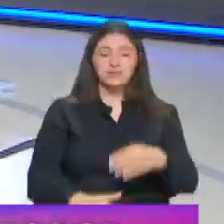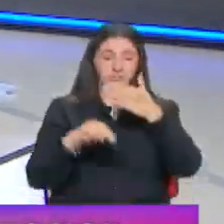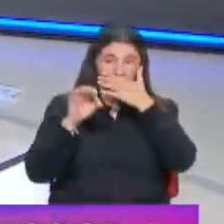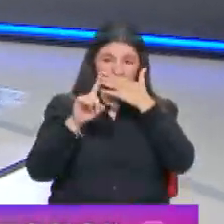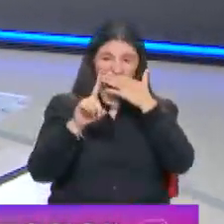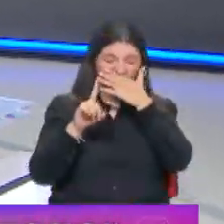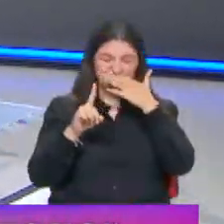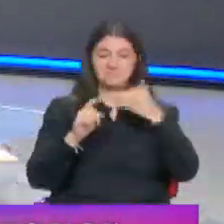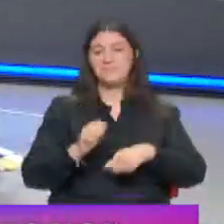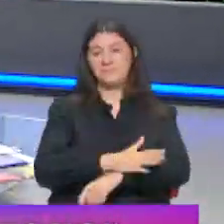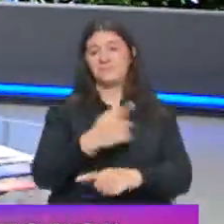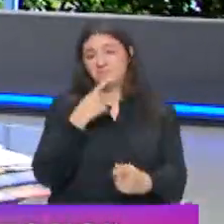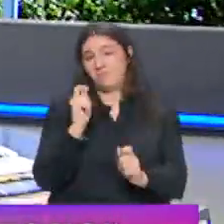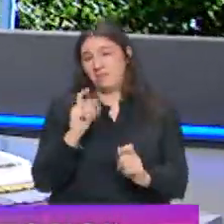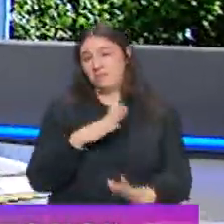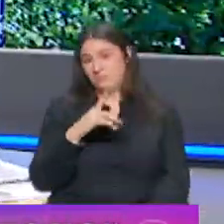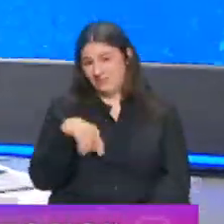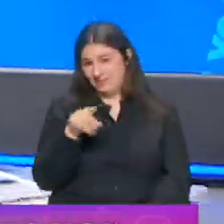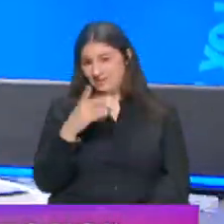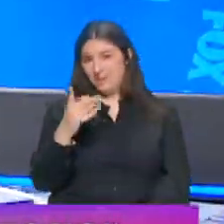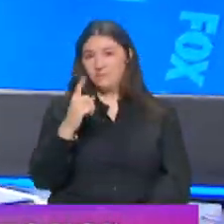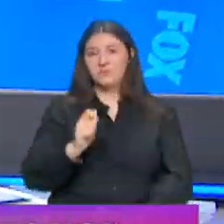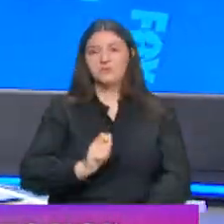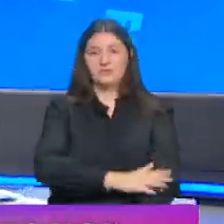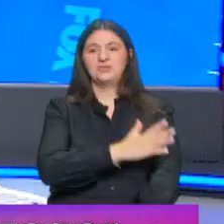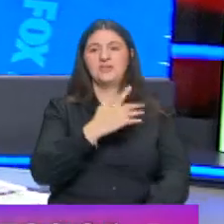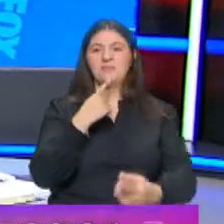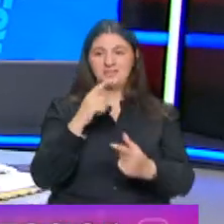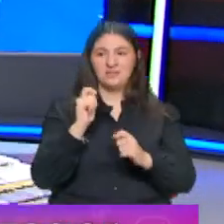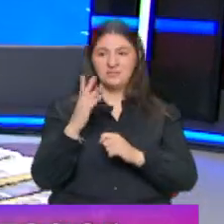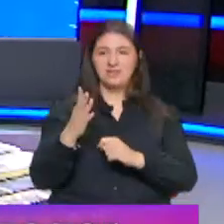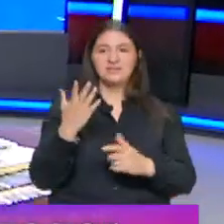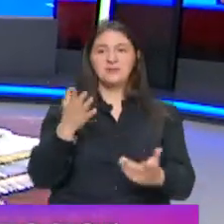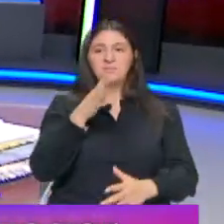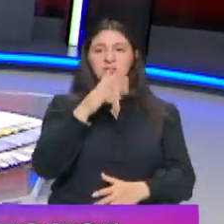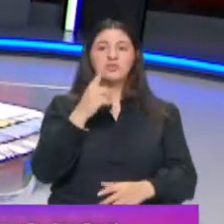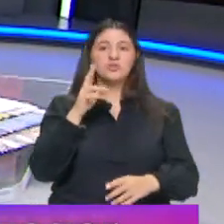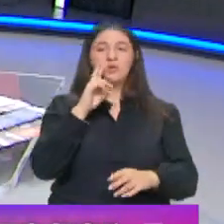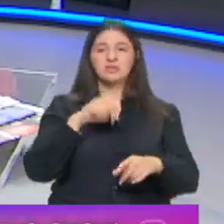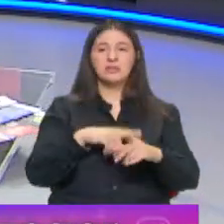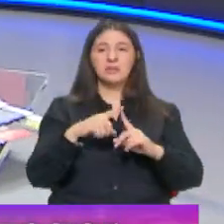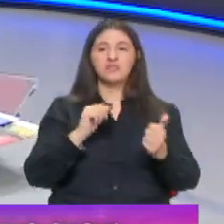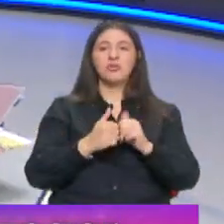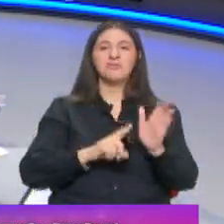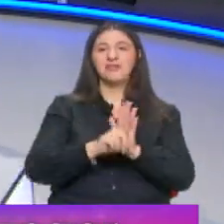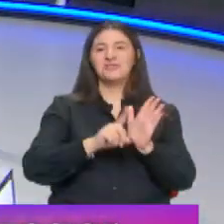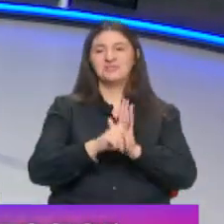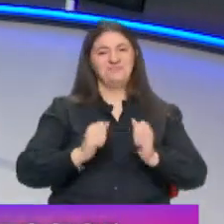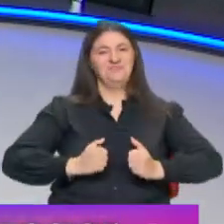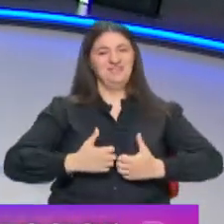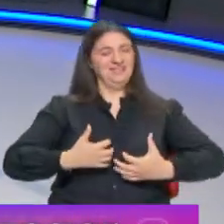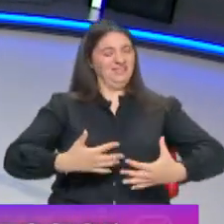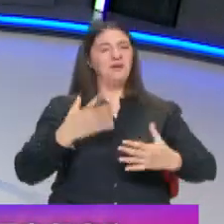şimdi bir gururdan bahsetmek istiyorum Size bir gururdan bahsedeceğiz biliyorsunuz son dönemde sportif başarılarımızla